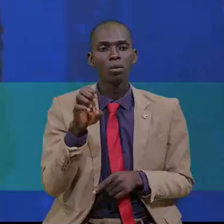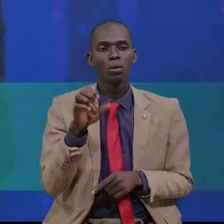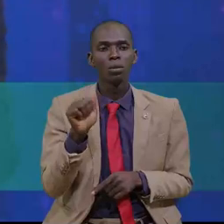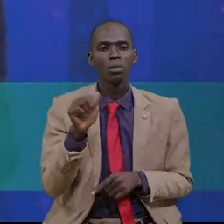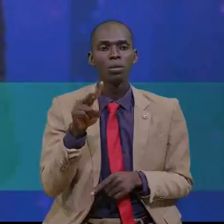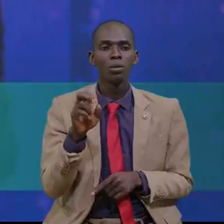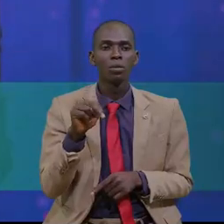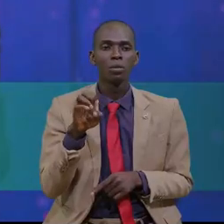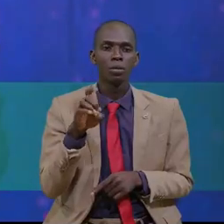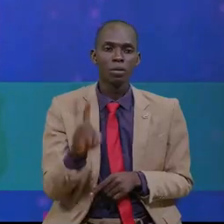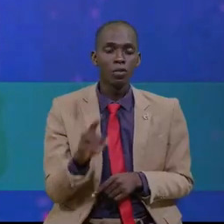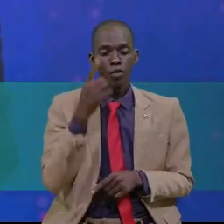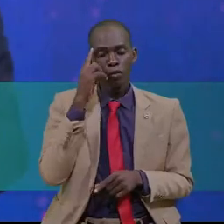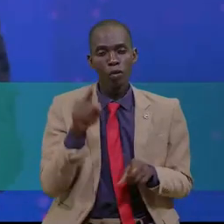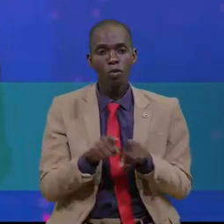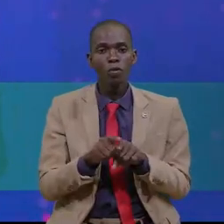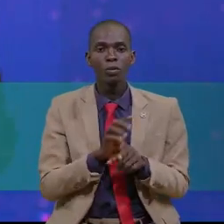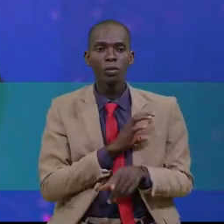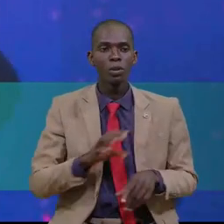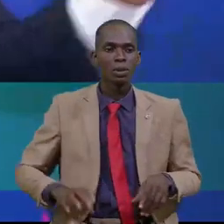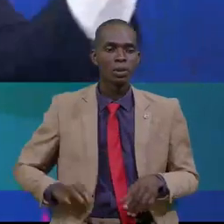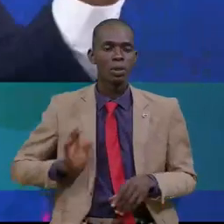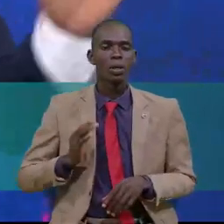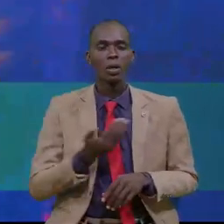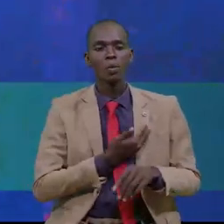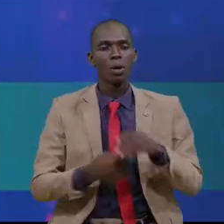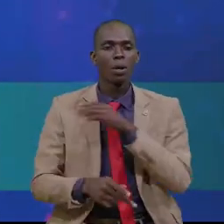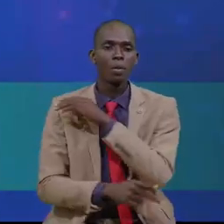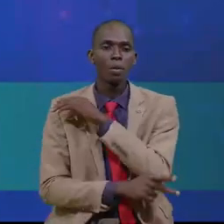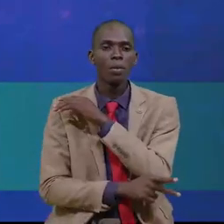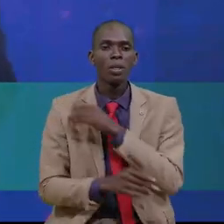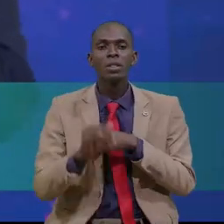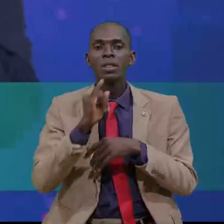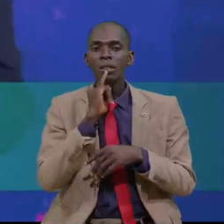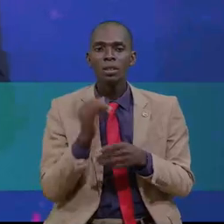Car Christ, notre Pâque, a été immolé.